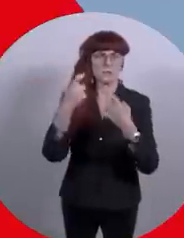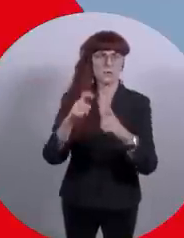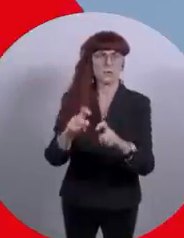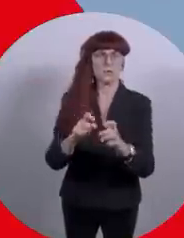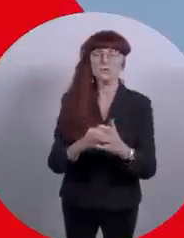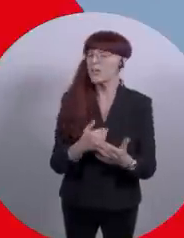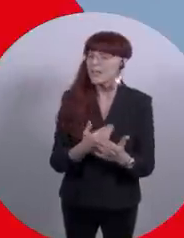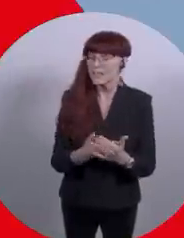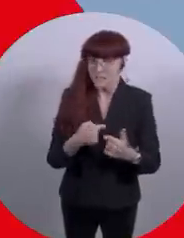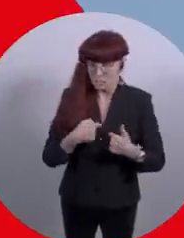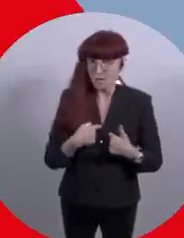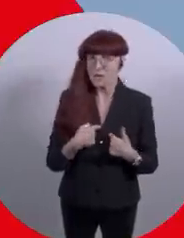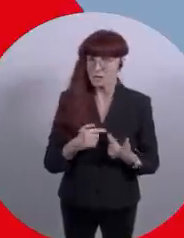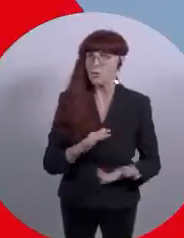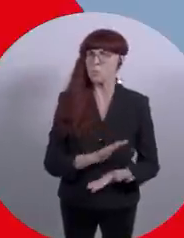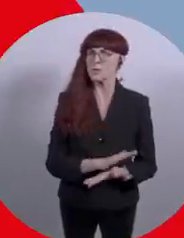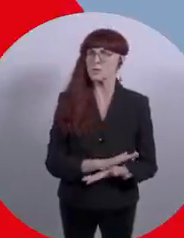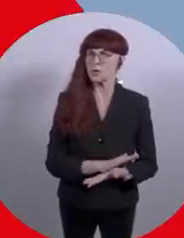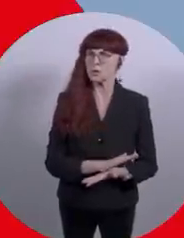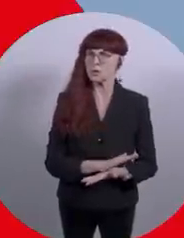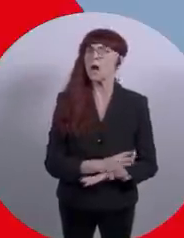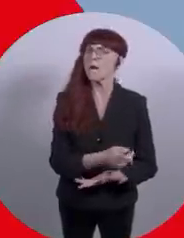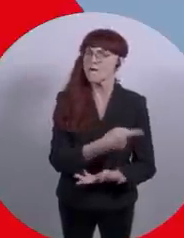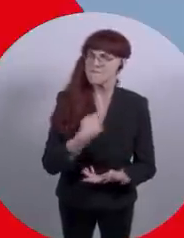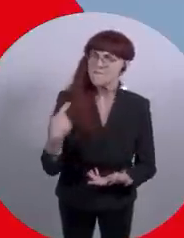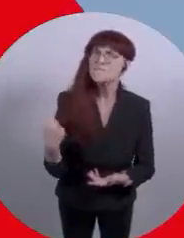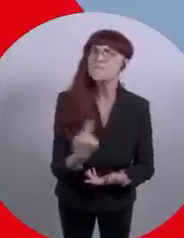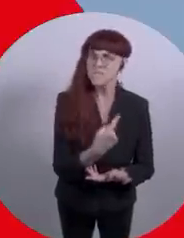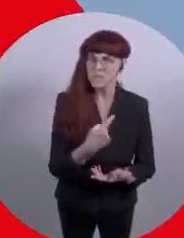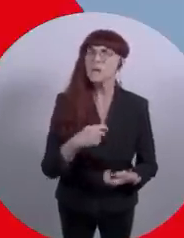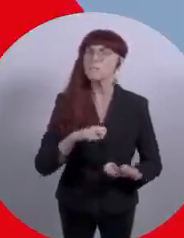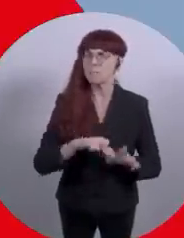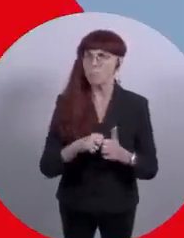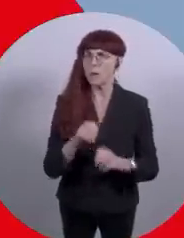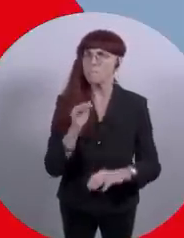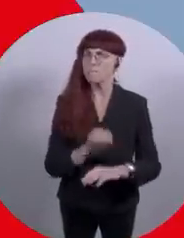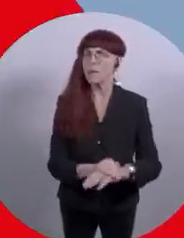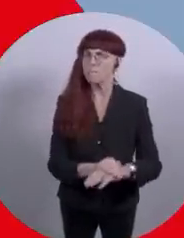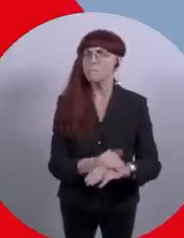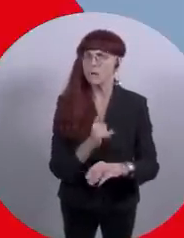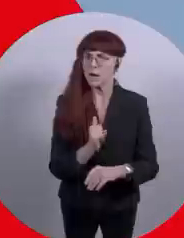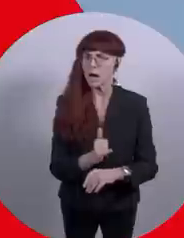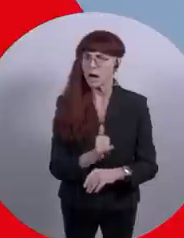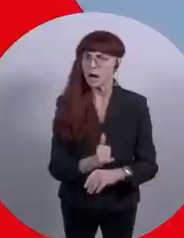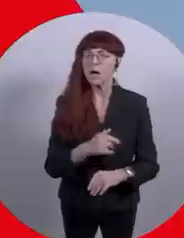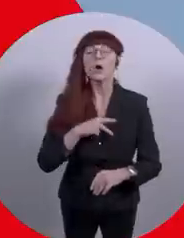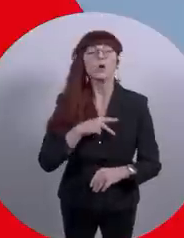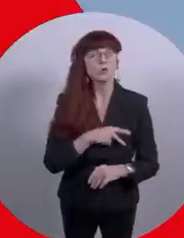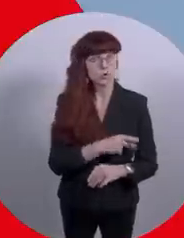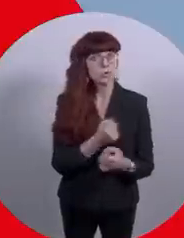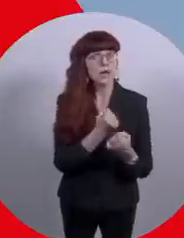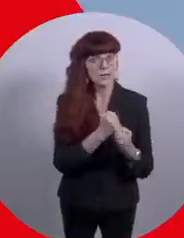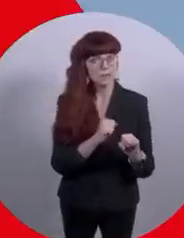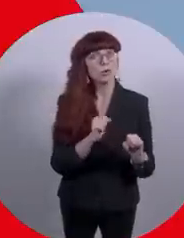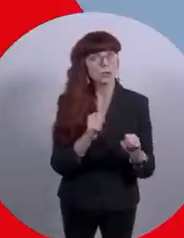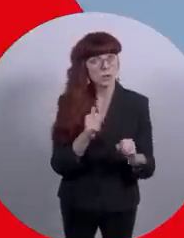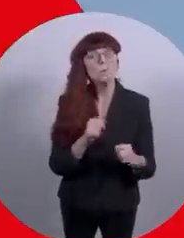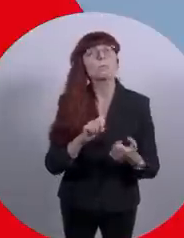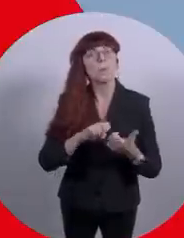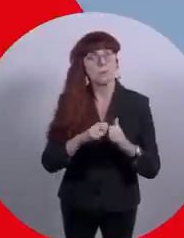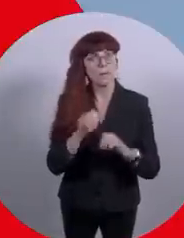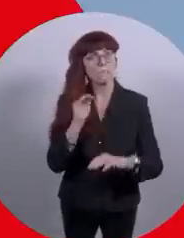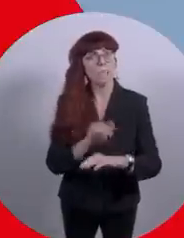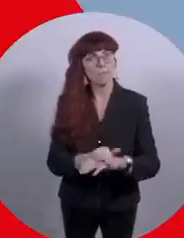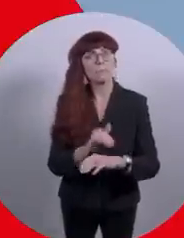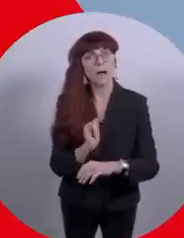überzeugt ja wir haben das Problem erkannt wir haben das Problem mit der Sozialdemokratie erkannt keine Frage